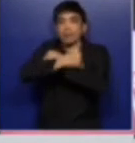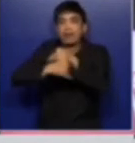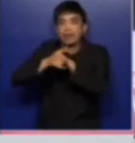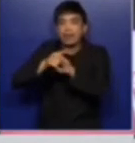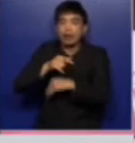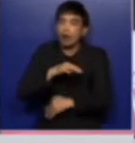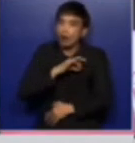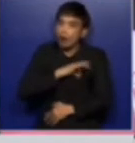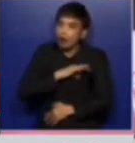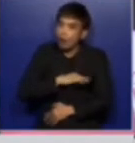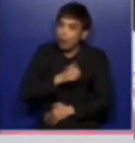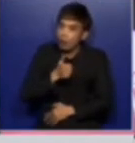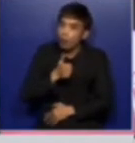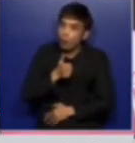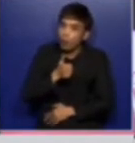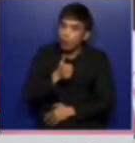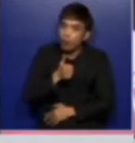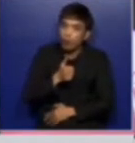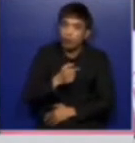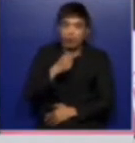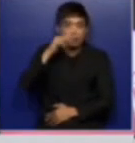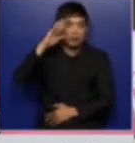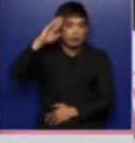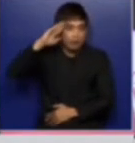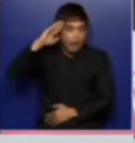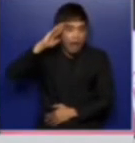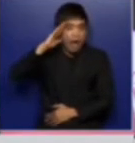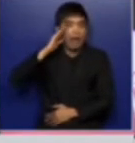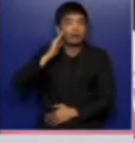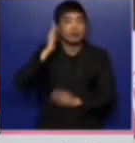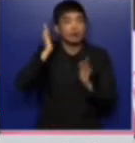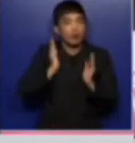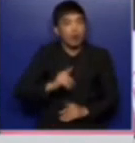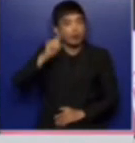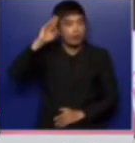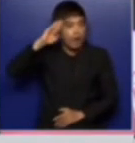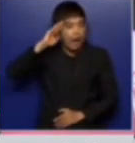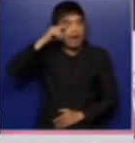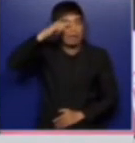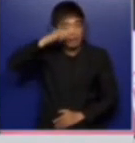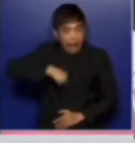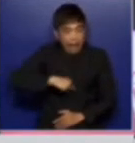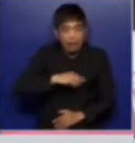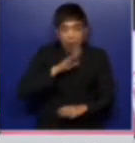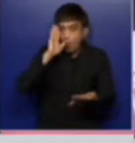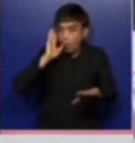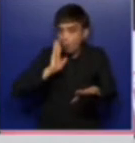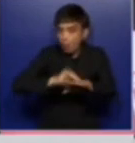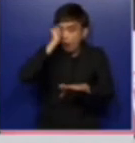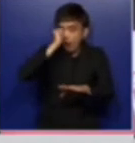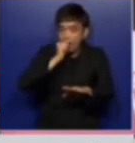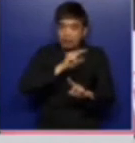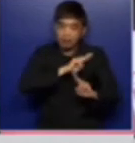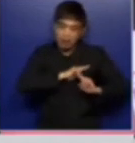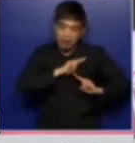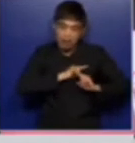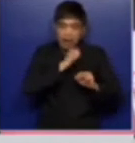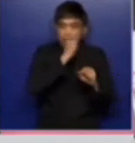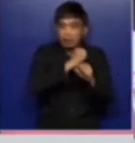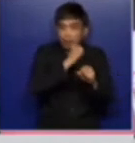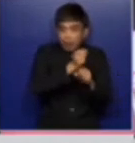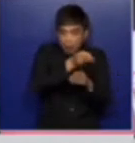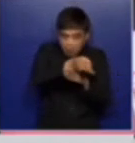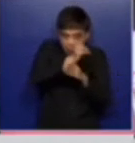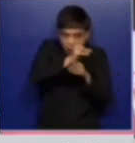ครับที่ทหารไทยเก่งสร้างปืนใหญ่ได้มีประสิทธิภาพก็หวนนึกไ